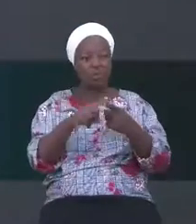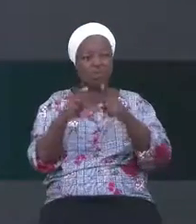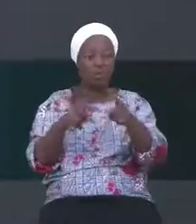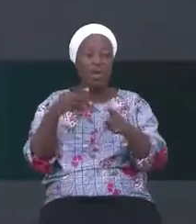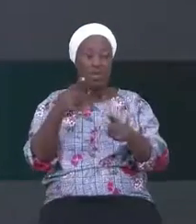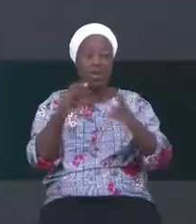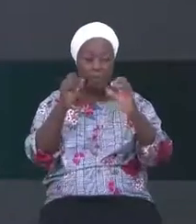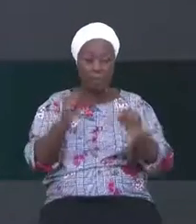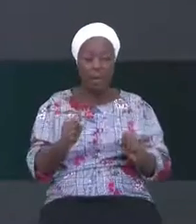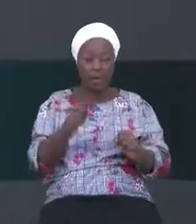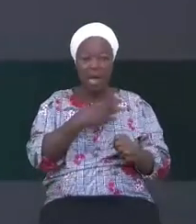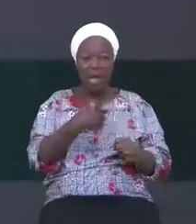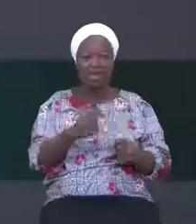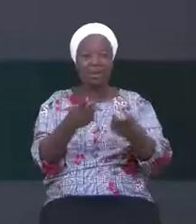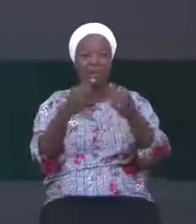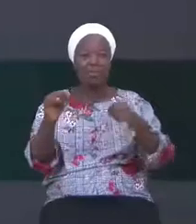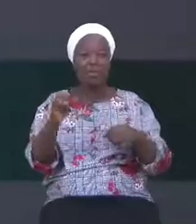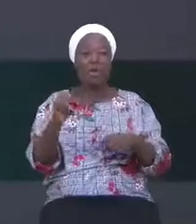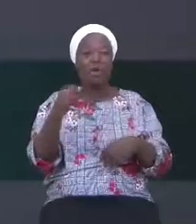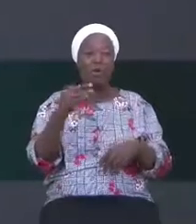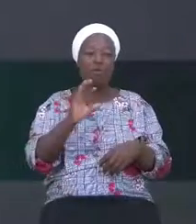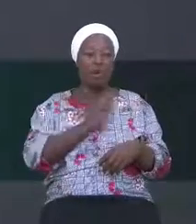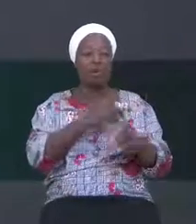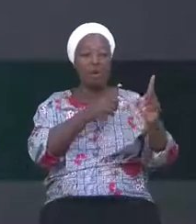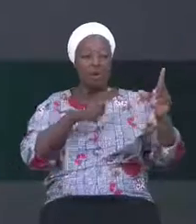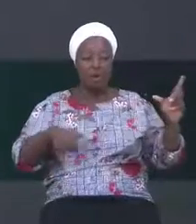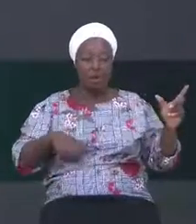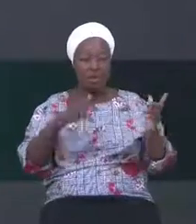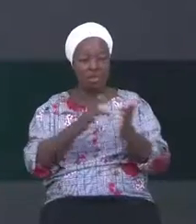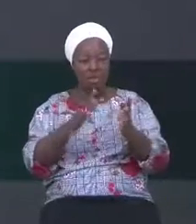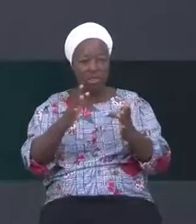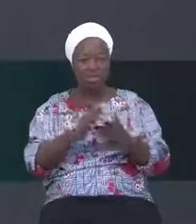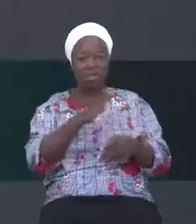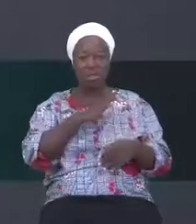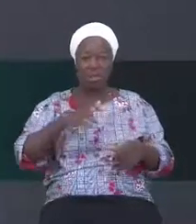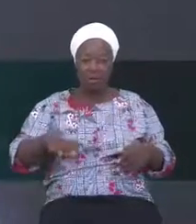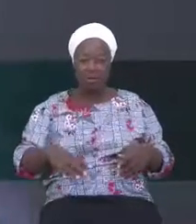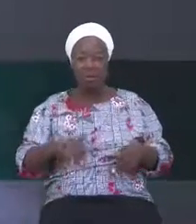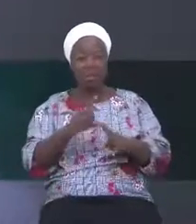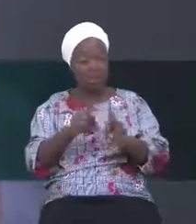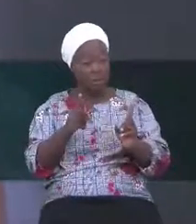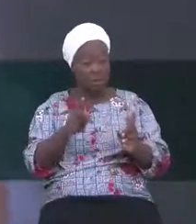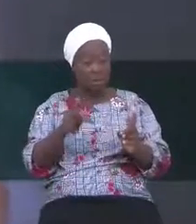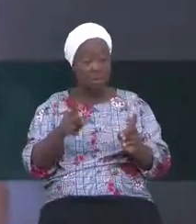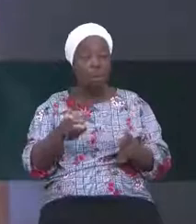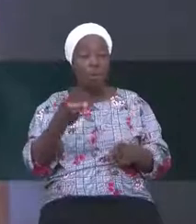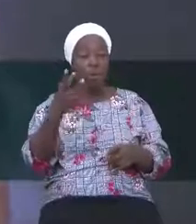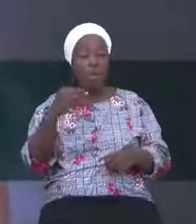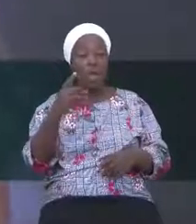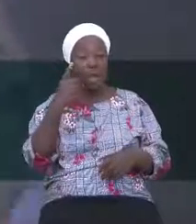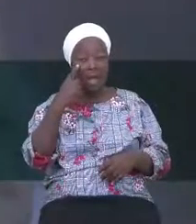que nous vous avons fait connaître la puissance et l'avènement de notre Seigneur Jésus-Christ, mais c'est comme ayant